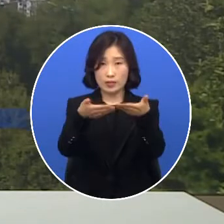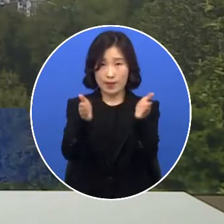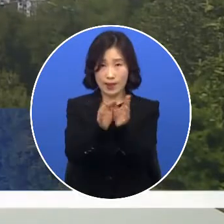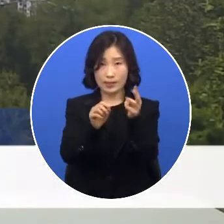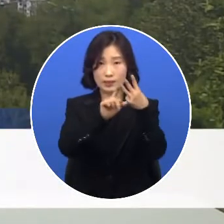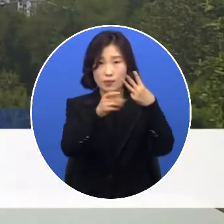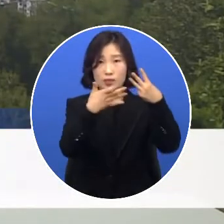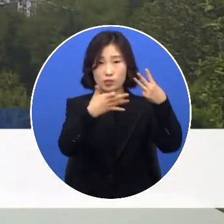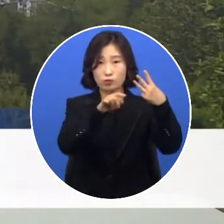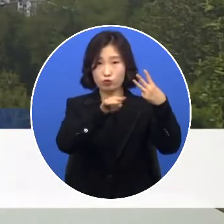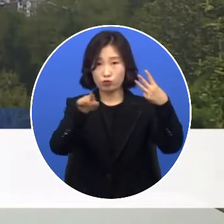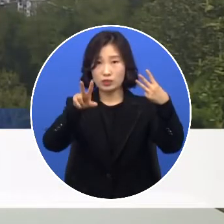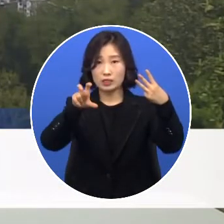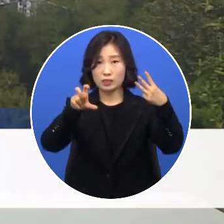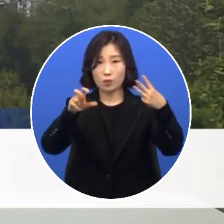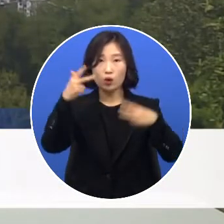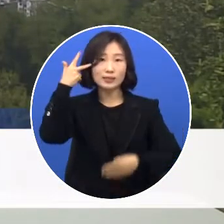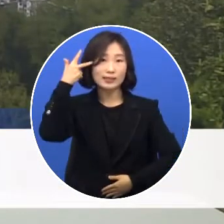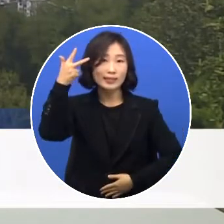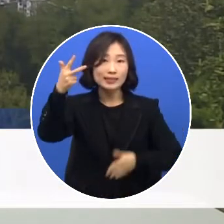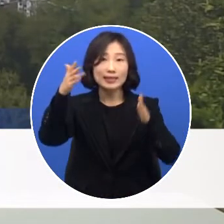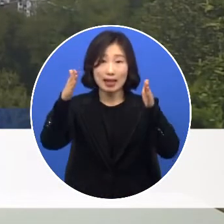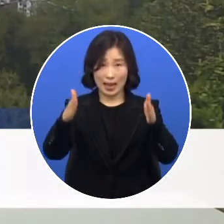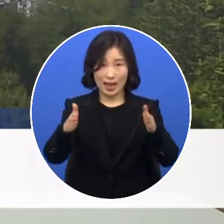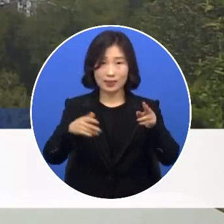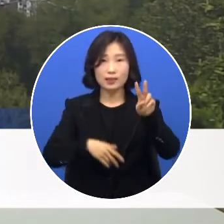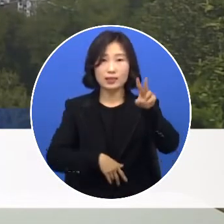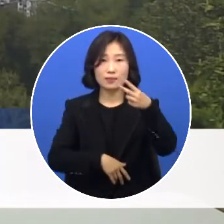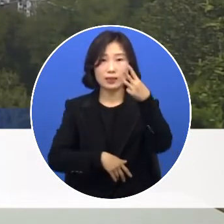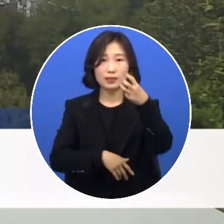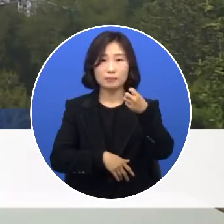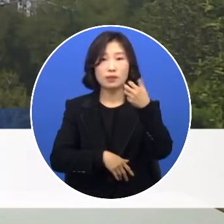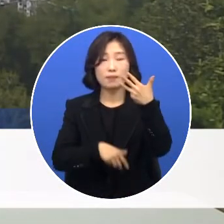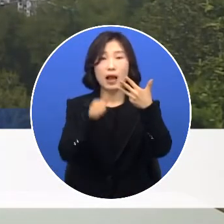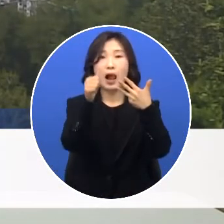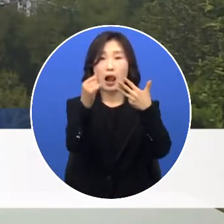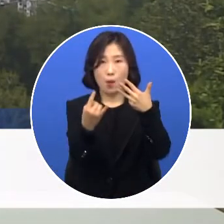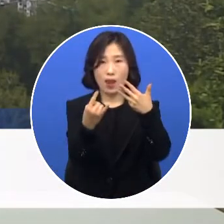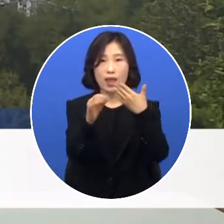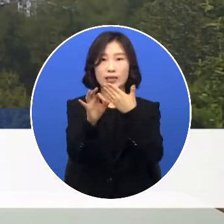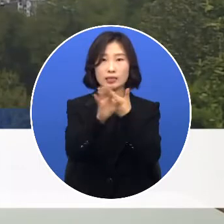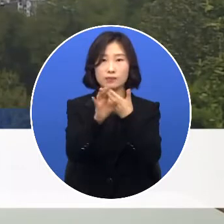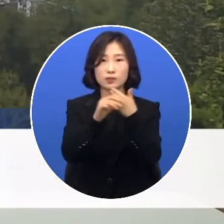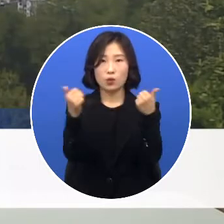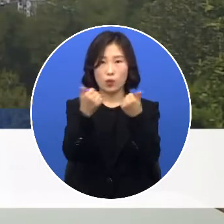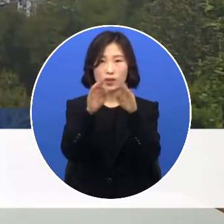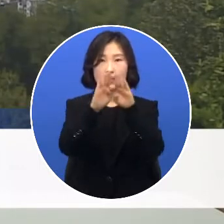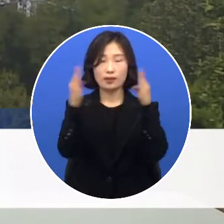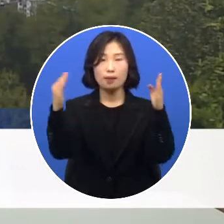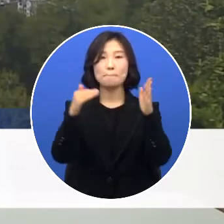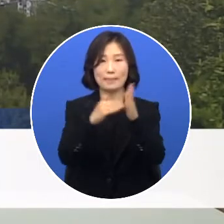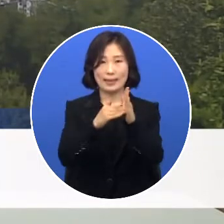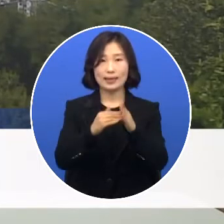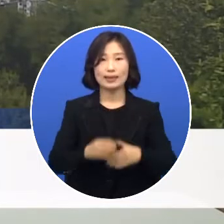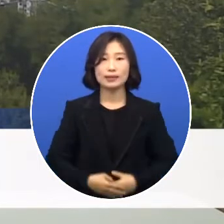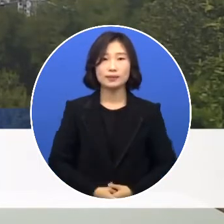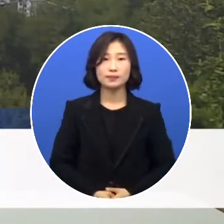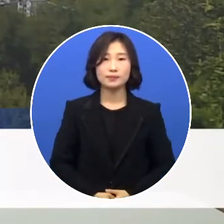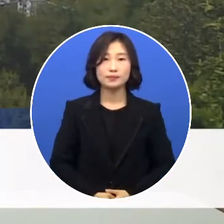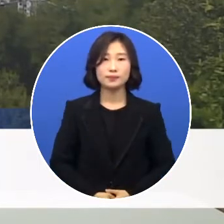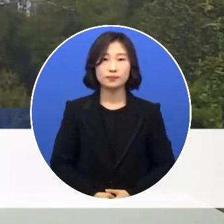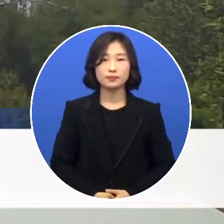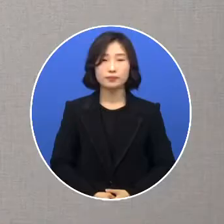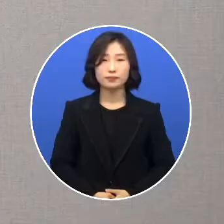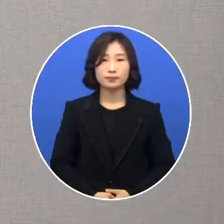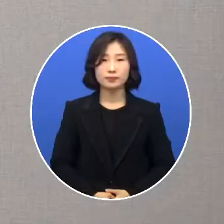중랑구의회가 3월 19일부터 3월 25일까지 총 7일간의 일정으로 제238회 임시회를 개회했습니다.